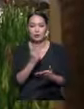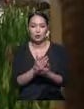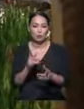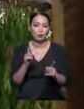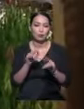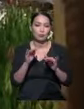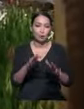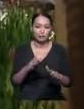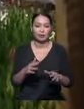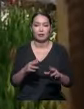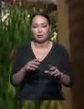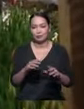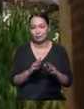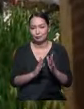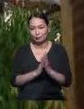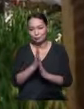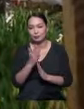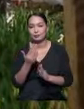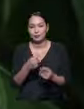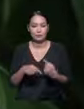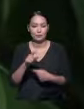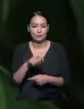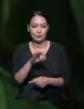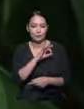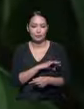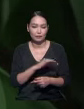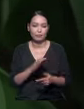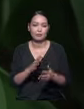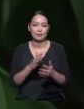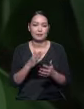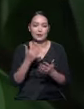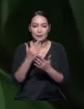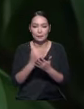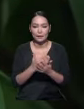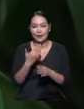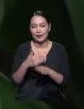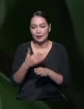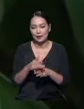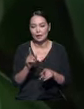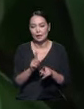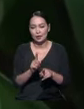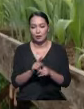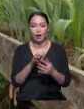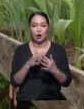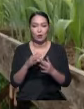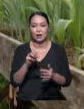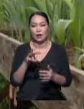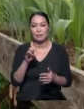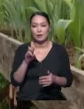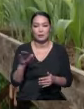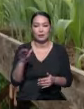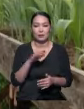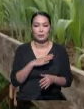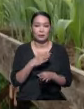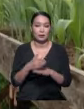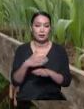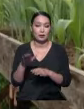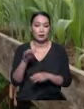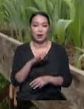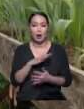такой успешный старт, бизнесмен воспользовался льготной программой кредитования «Аул Аманатте». Получили кредит через АОЛ